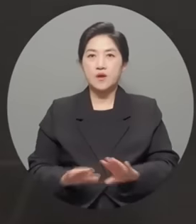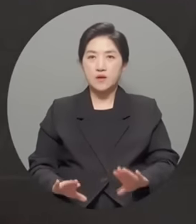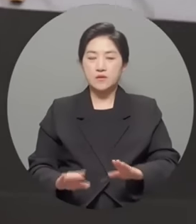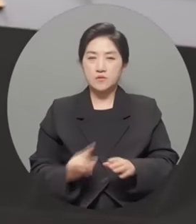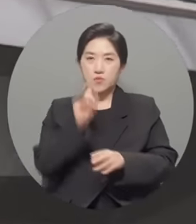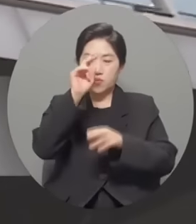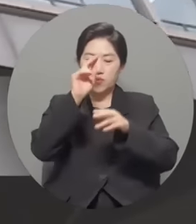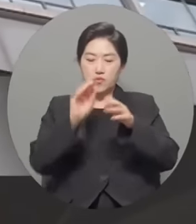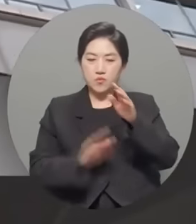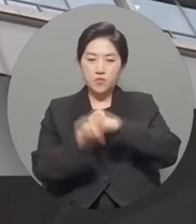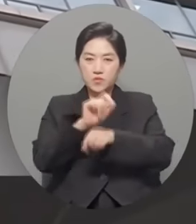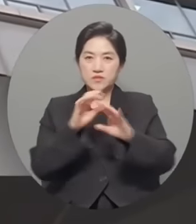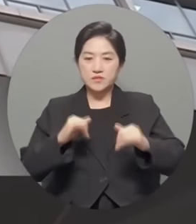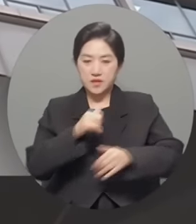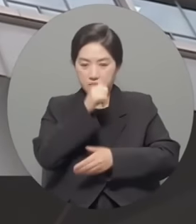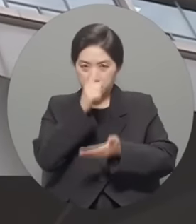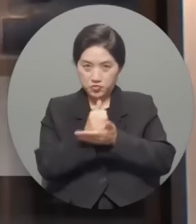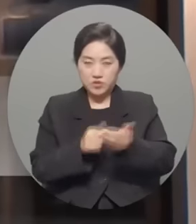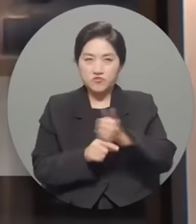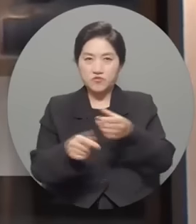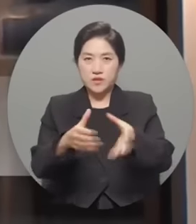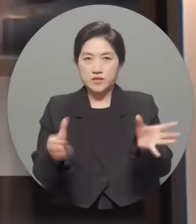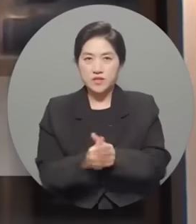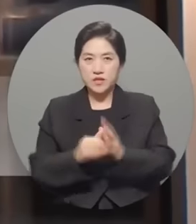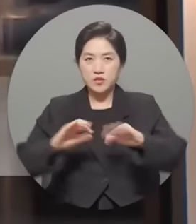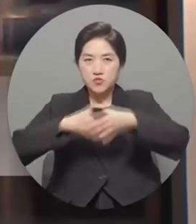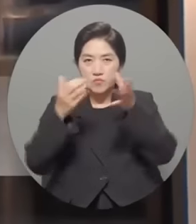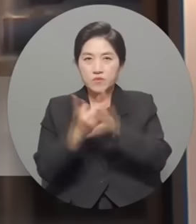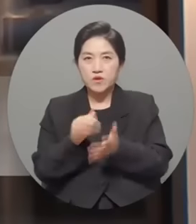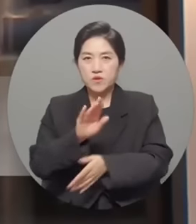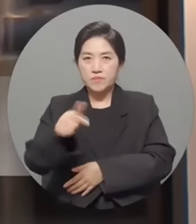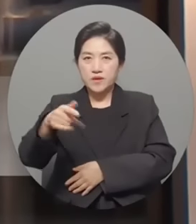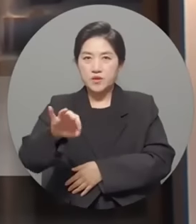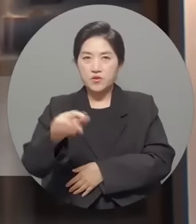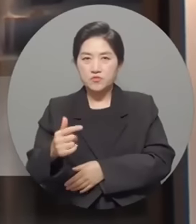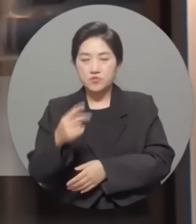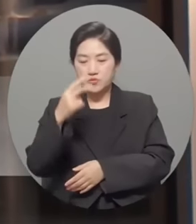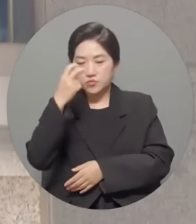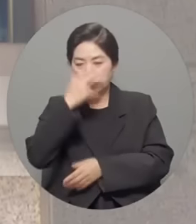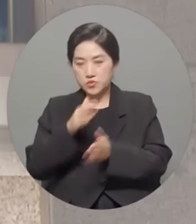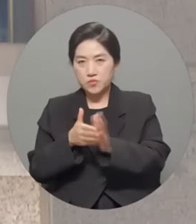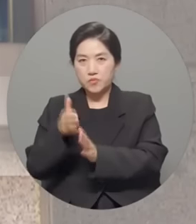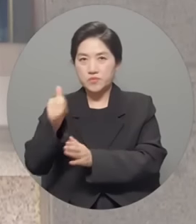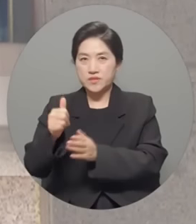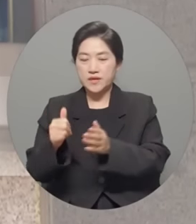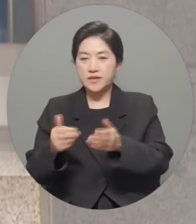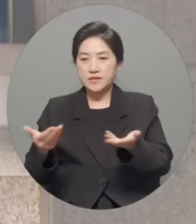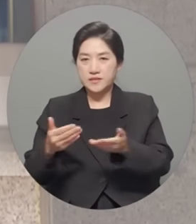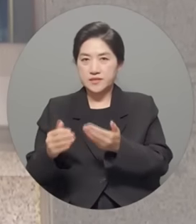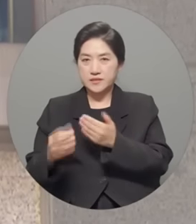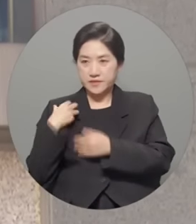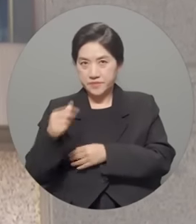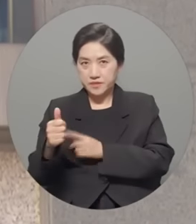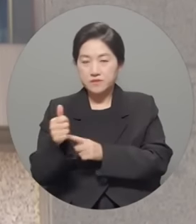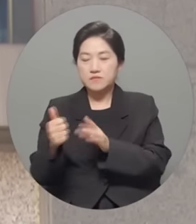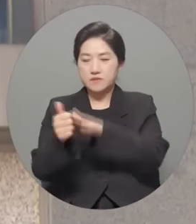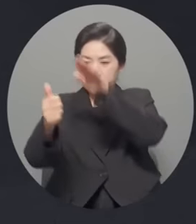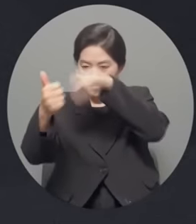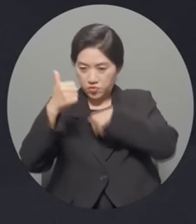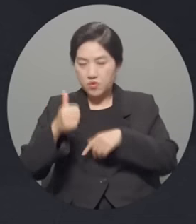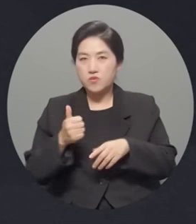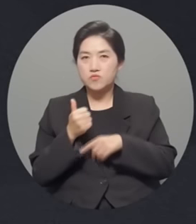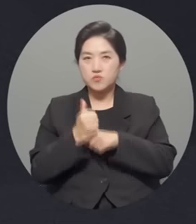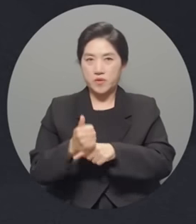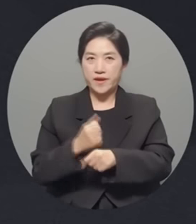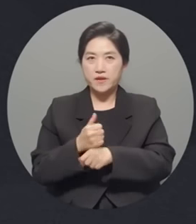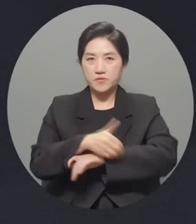고위공직자 범죄수사처가 국방부 박경훈 전 조사본부장 직무대리에게 출석해 조사받으라고 통보했습니다. 박